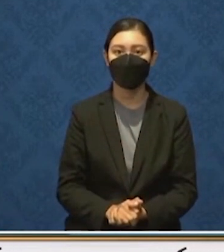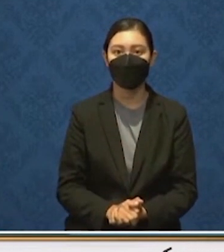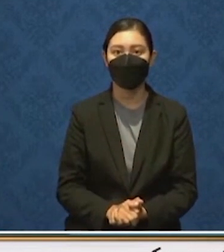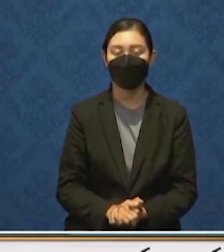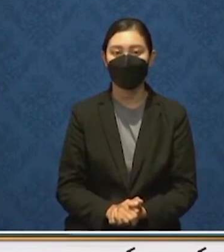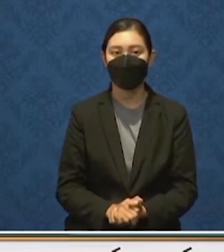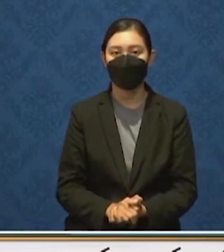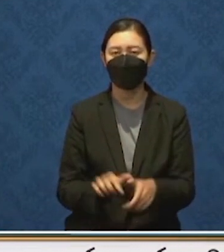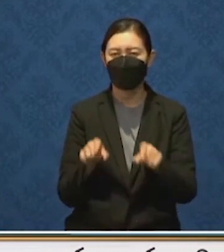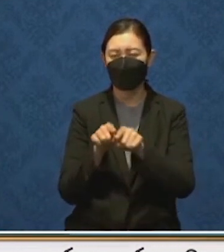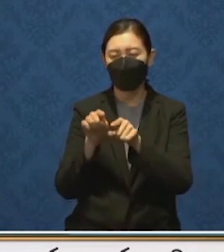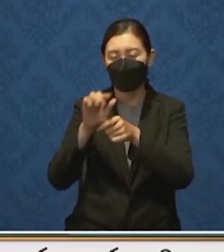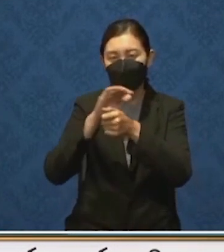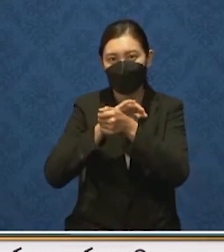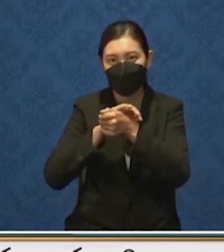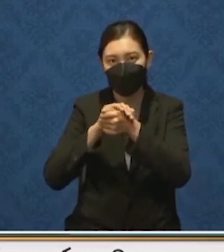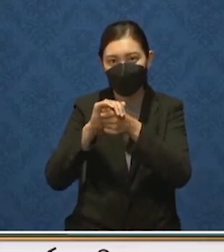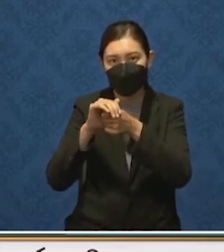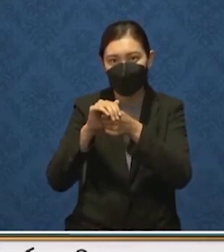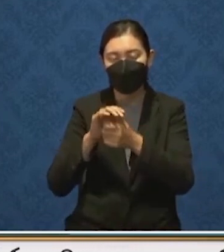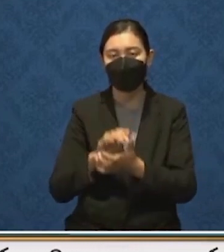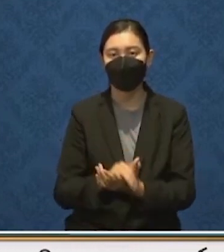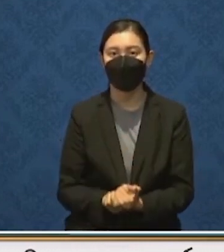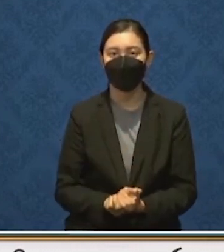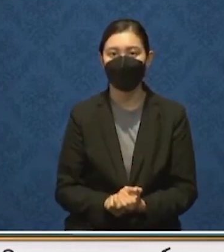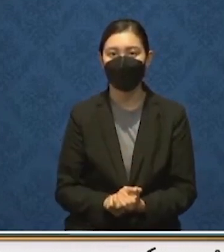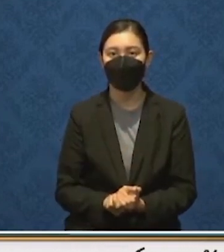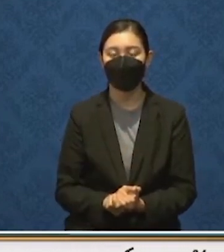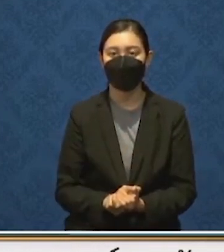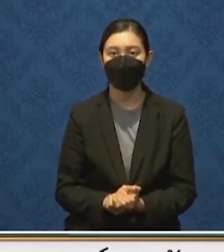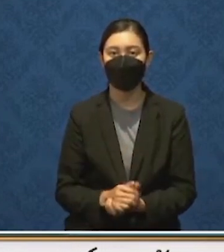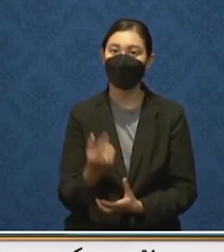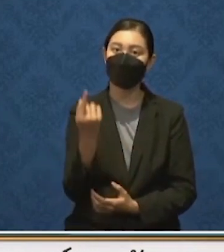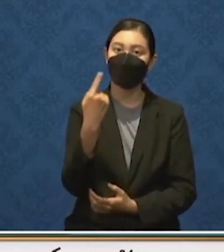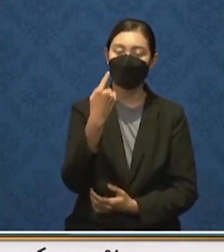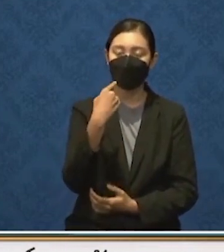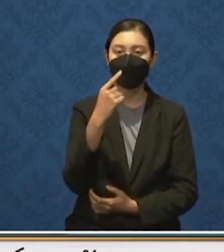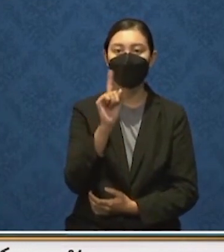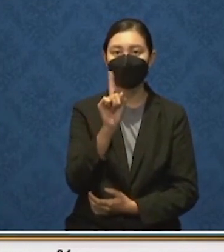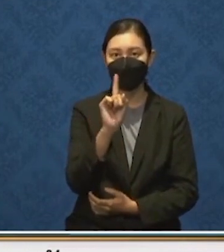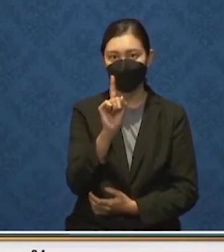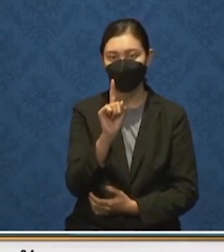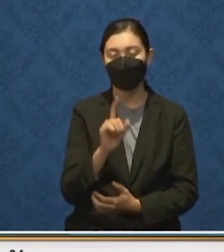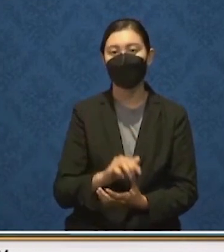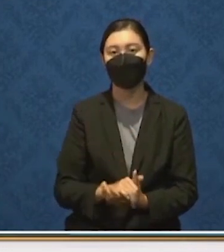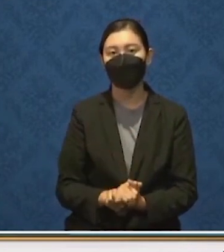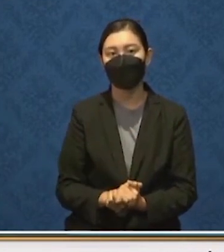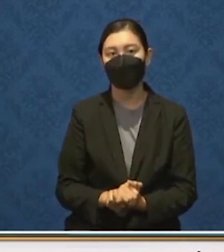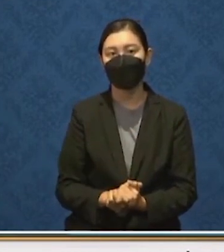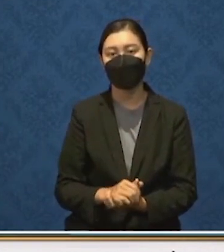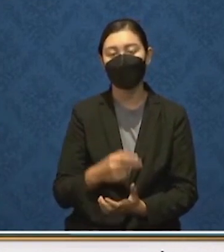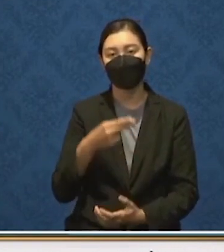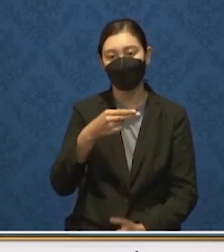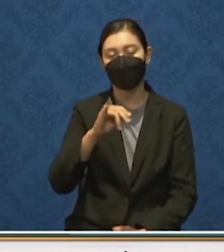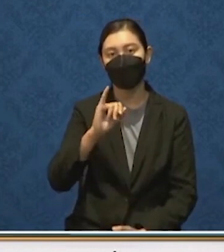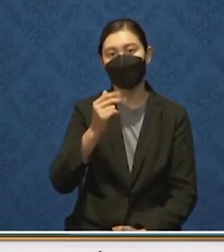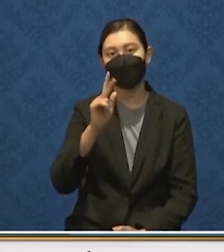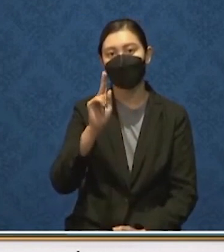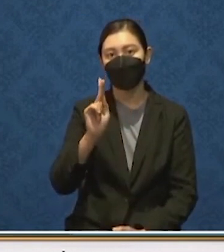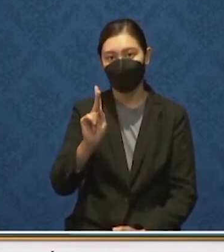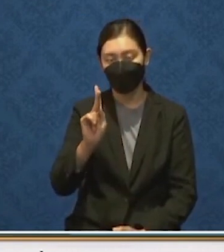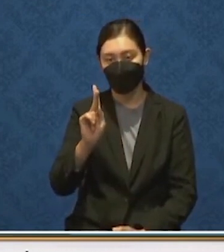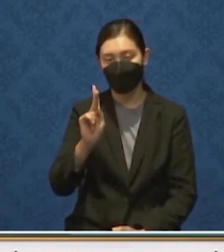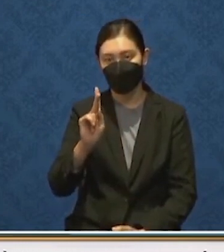ัภางประเดนที่กลวหาก็คือ กลวหาว่านิธิกรรมขายหุ้นของหอเจอกับปรีเจริญนั้น